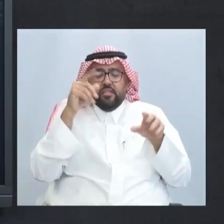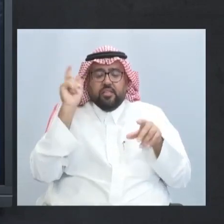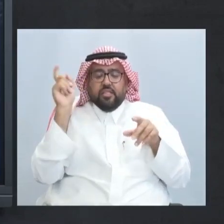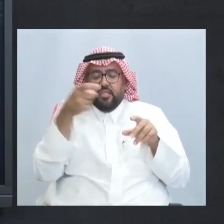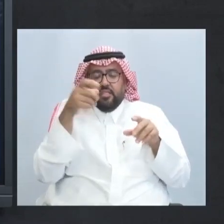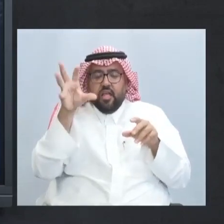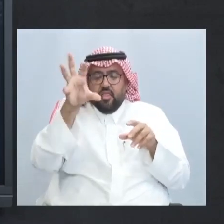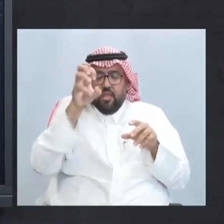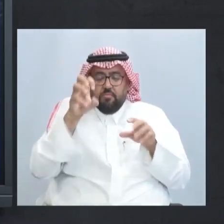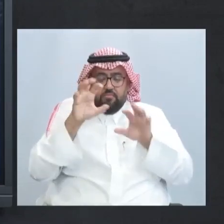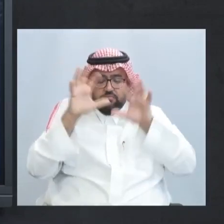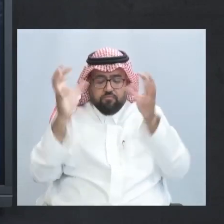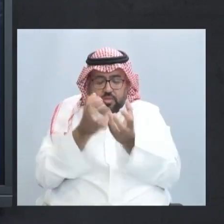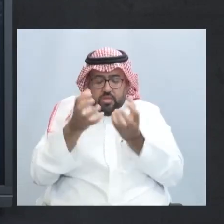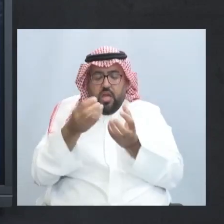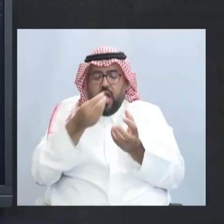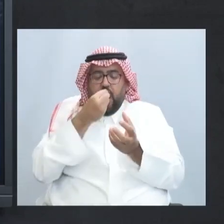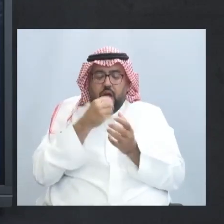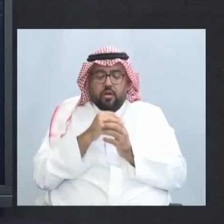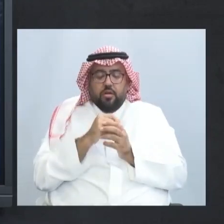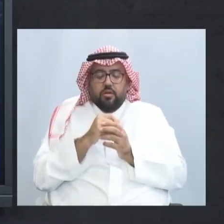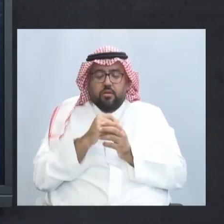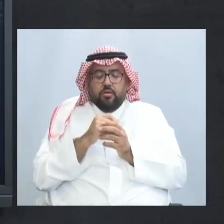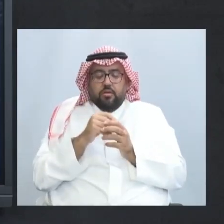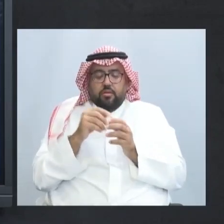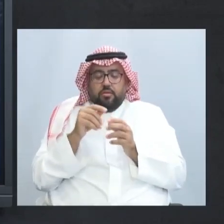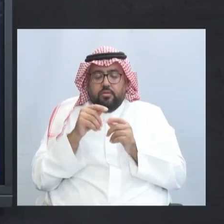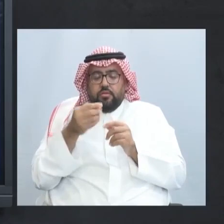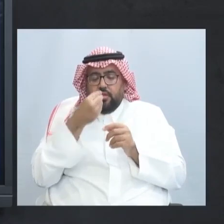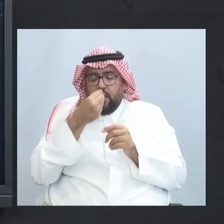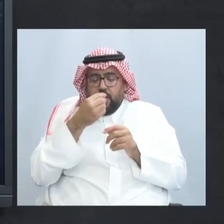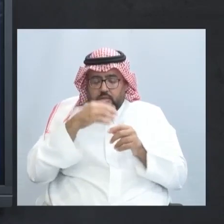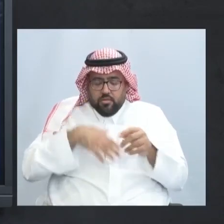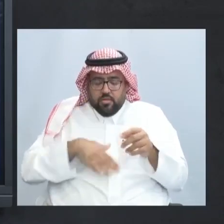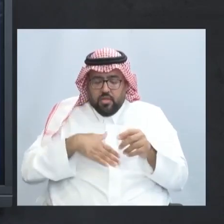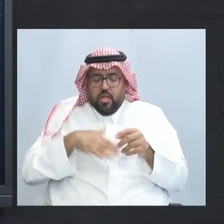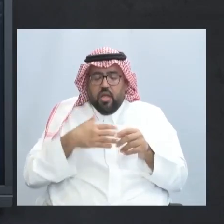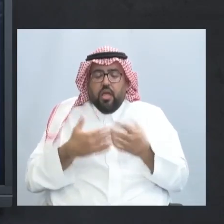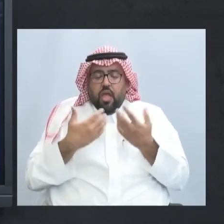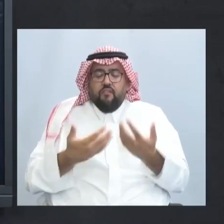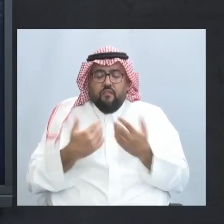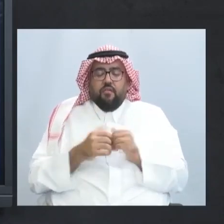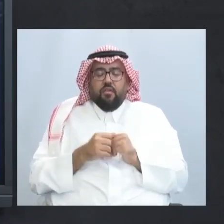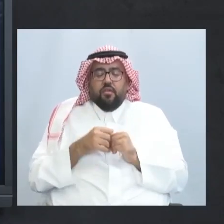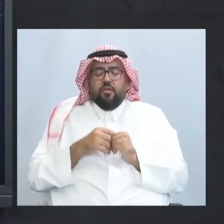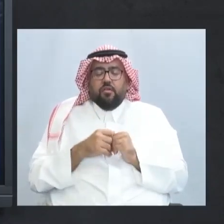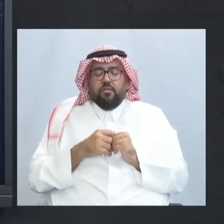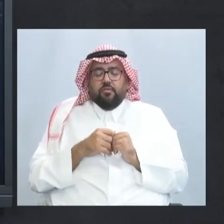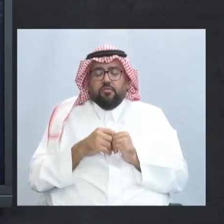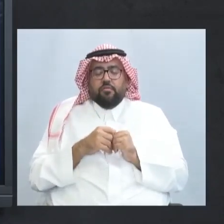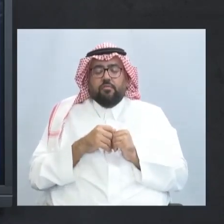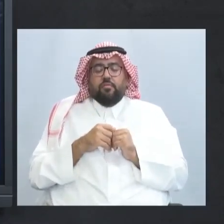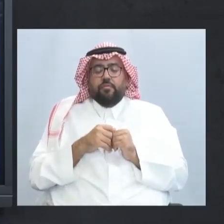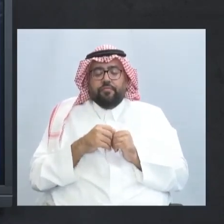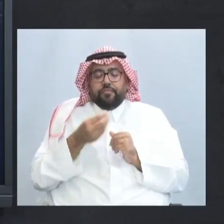دبابيس في تثبيت الفريسه ولاحظنا ان جهاز الهضمي قصير جدا لان غذائها بروتين وبالتالي يكون